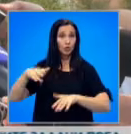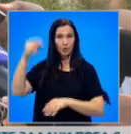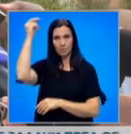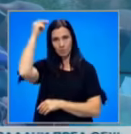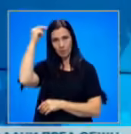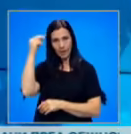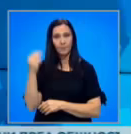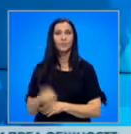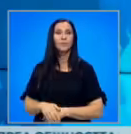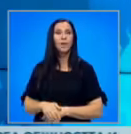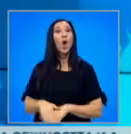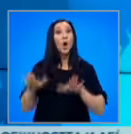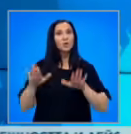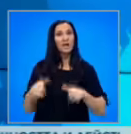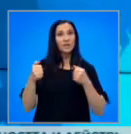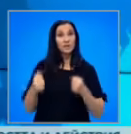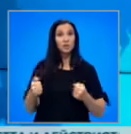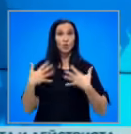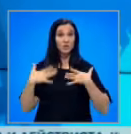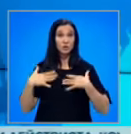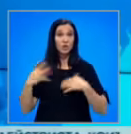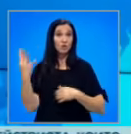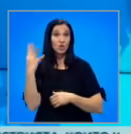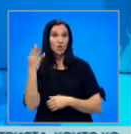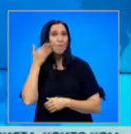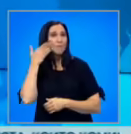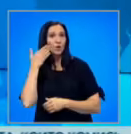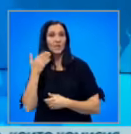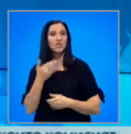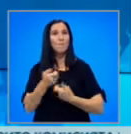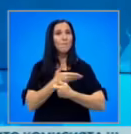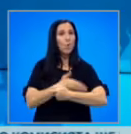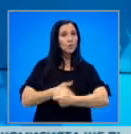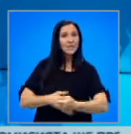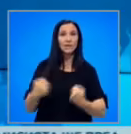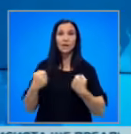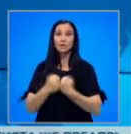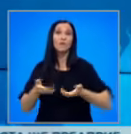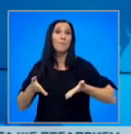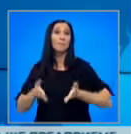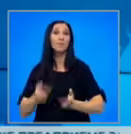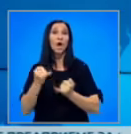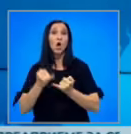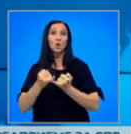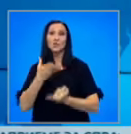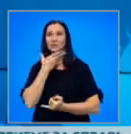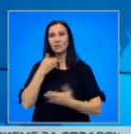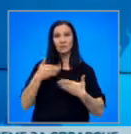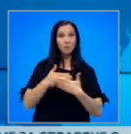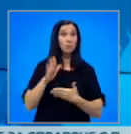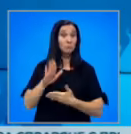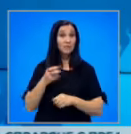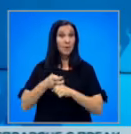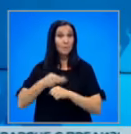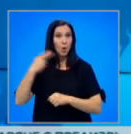страната. Остава тежко състоянието на четиримата младежи, пострадали при катастрофата на пътя Русе Силистра с нощи. Те